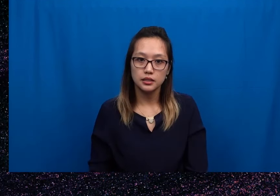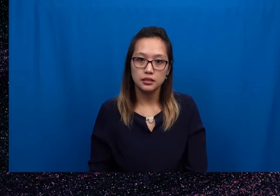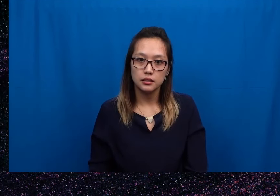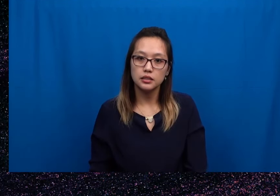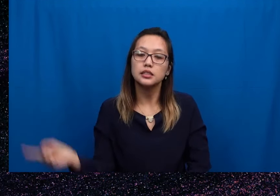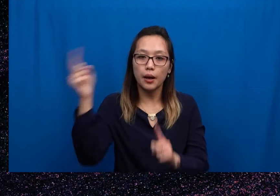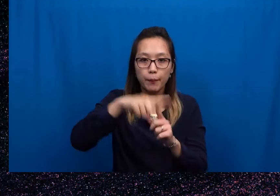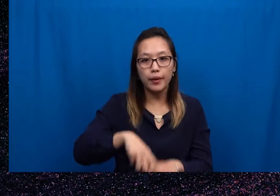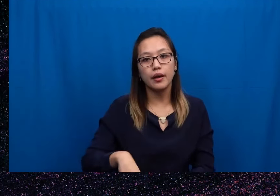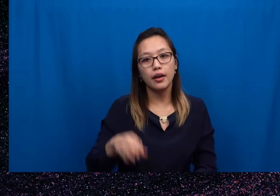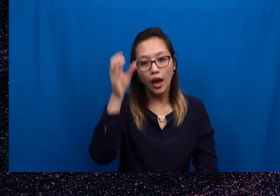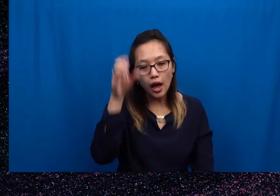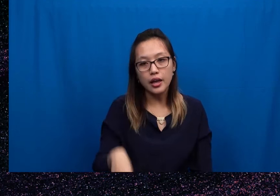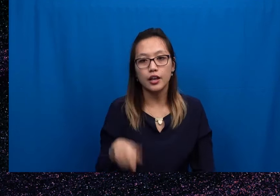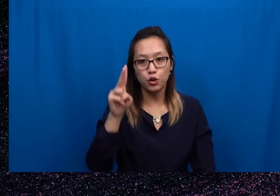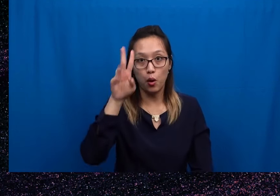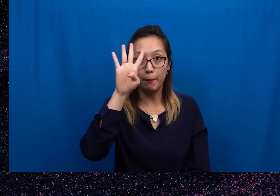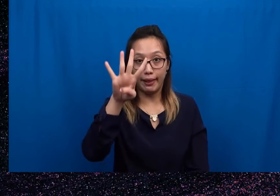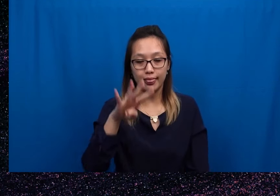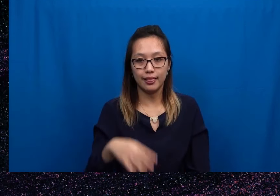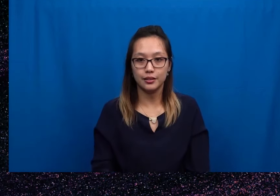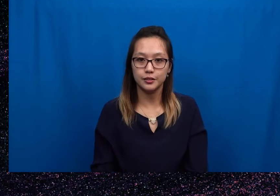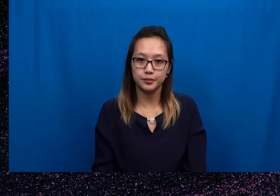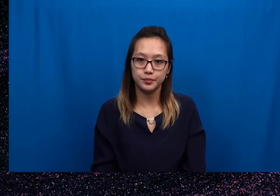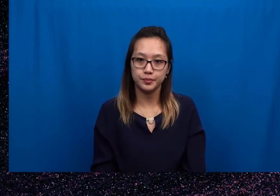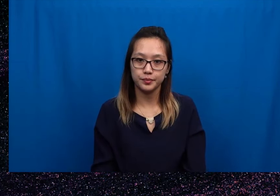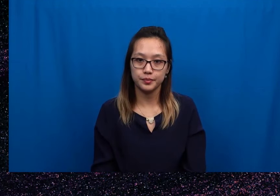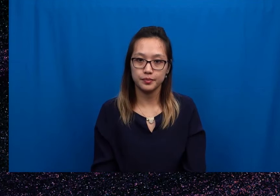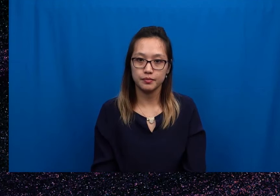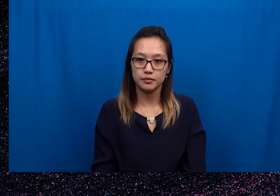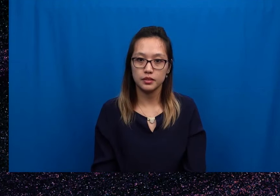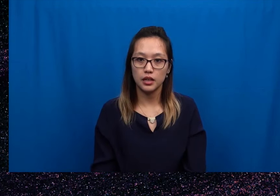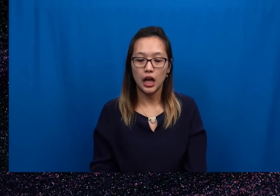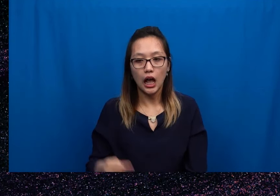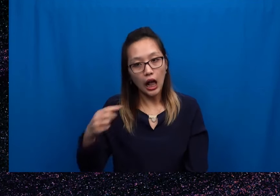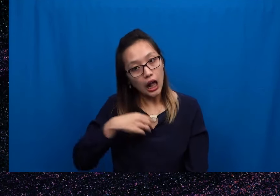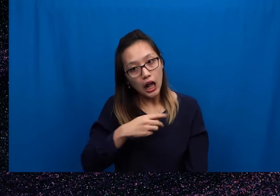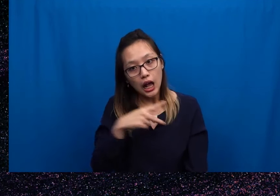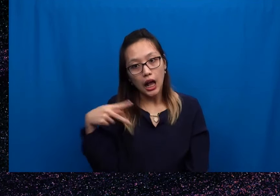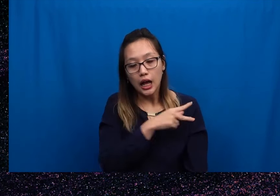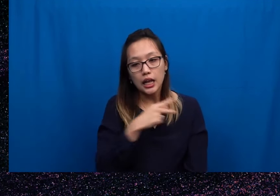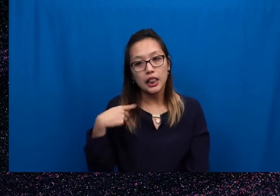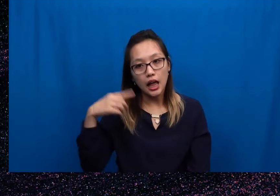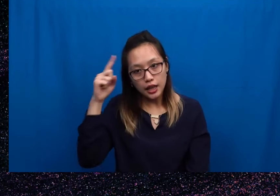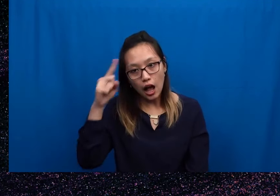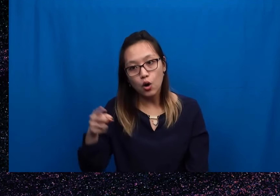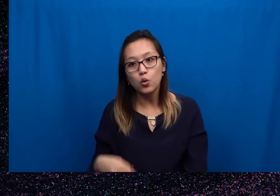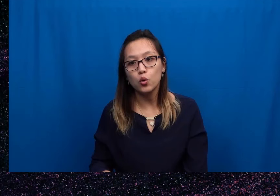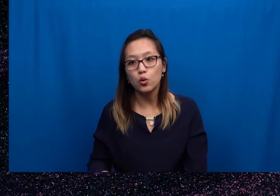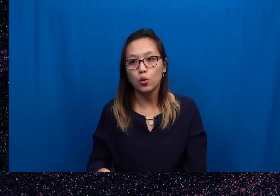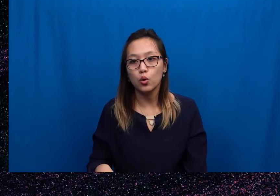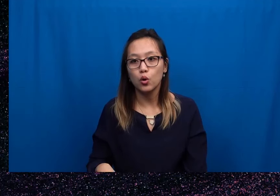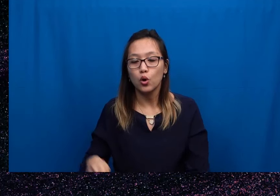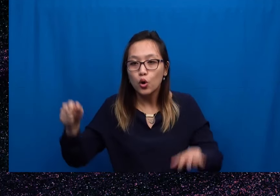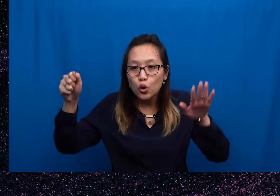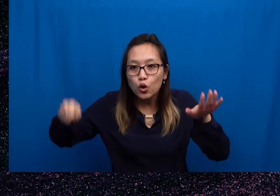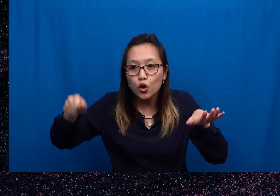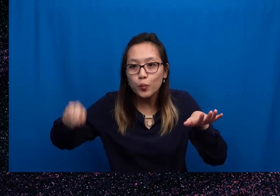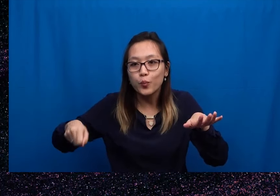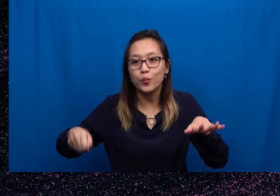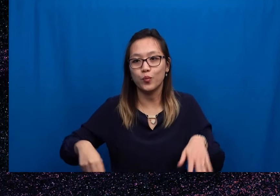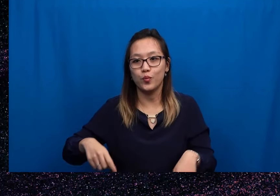ke-24. Dikatakan begini, sebab kita tahu bahwa hukum Taurat adalah rohani,